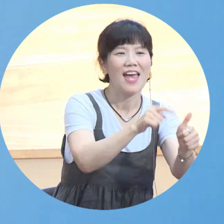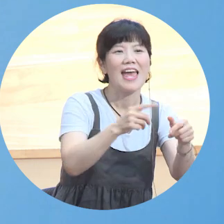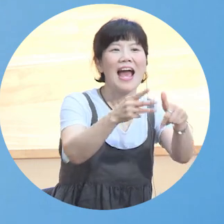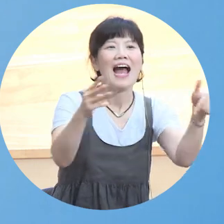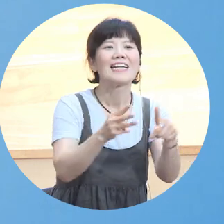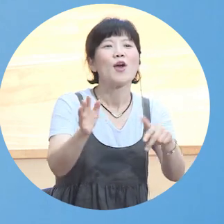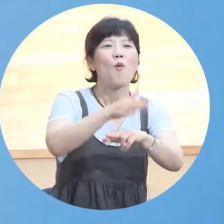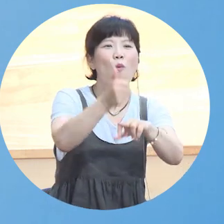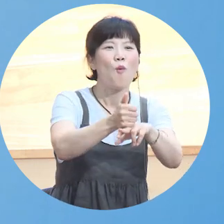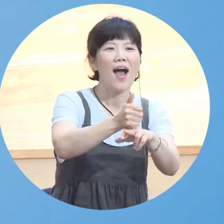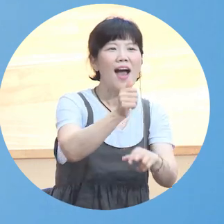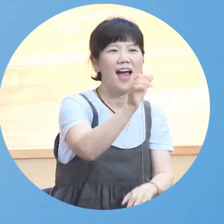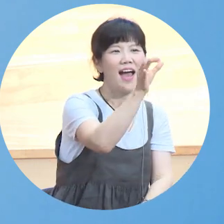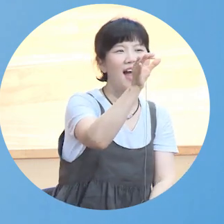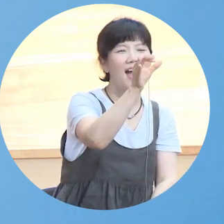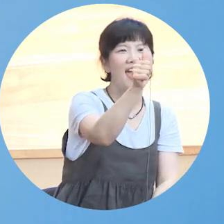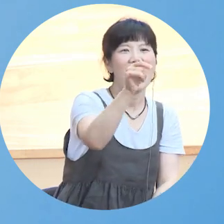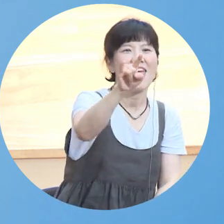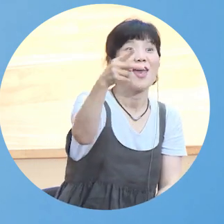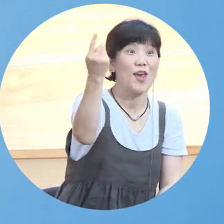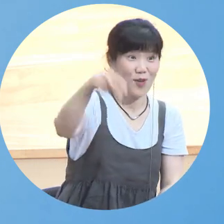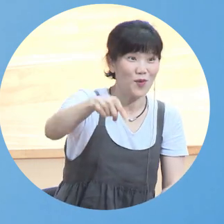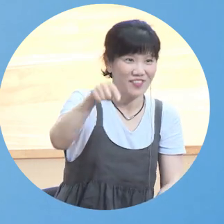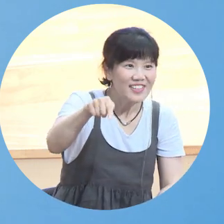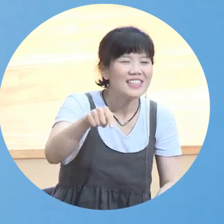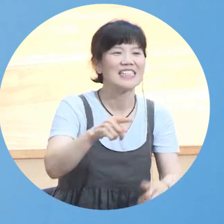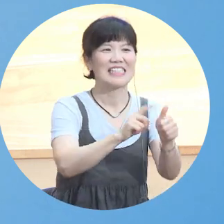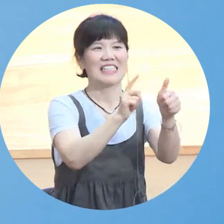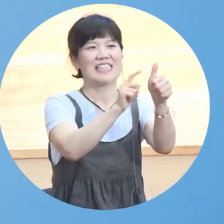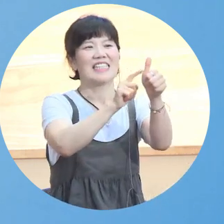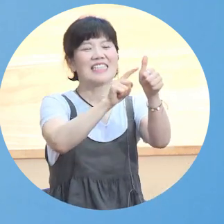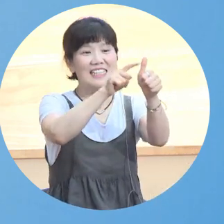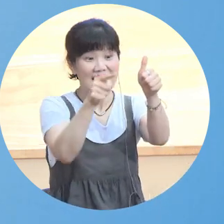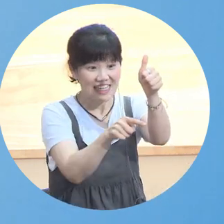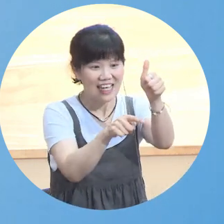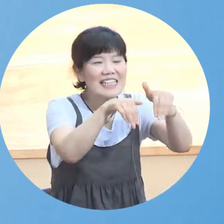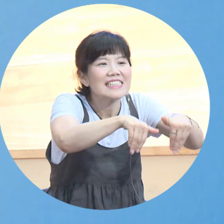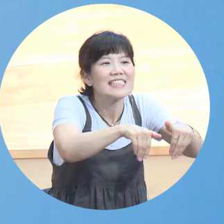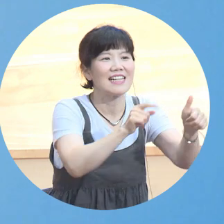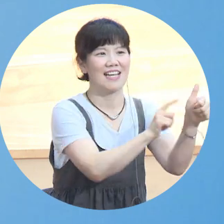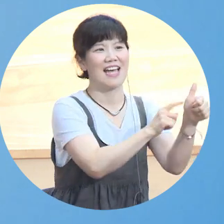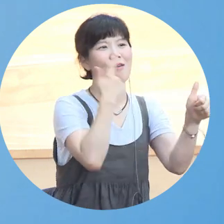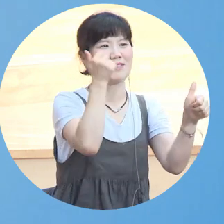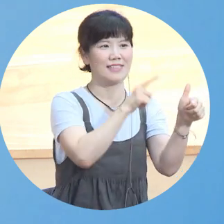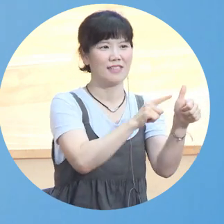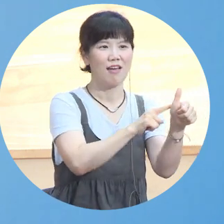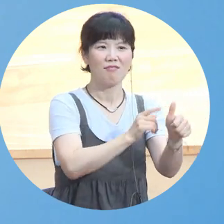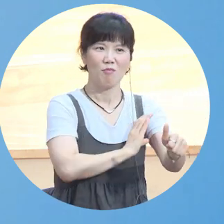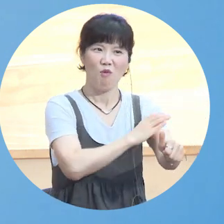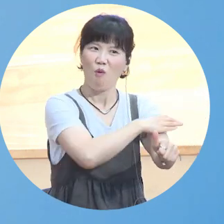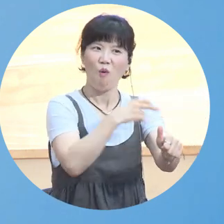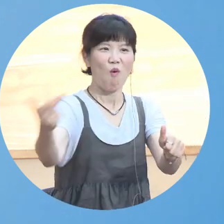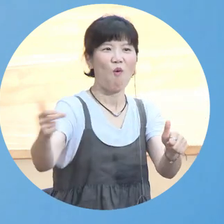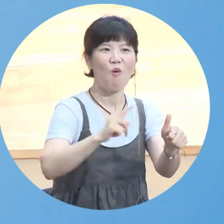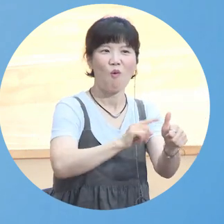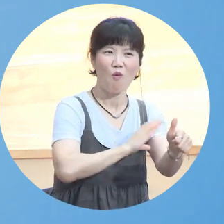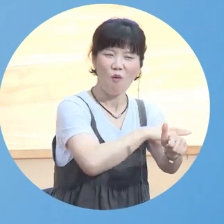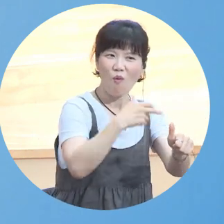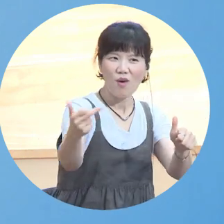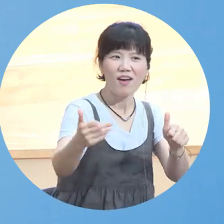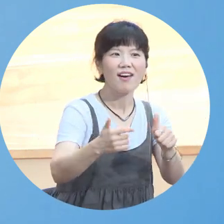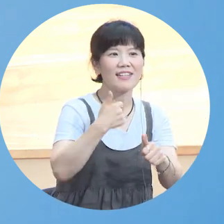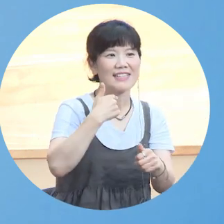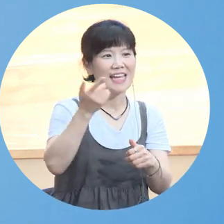세운 거예요 그 해로 대 신 하였던 것도 이 아버지 권력이 상당 했겠죠 마치 그 옛날에 우리나라의 일제치하